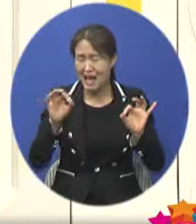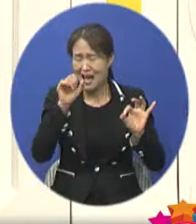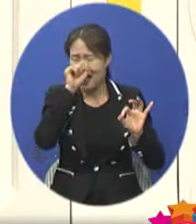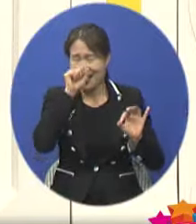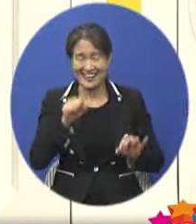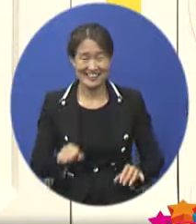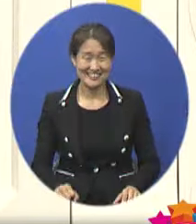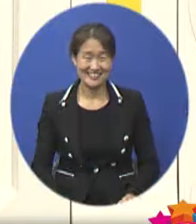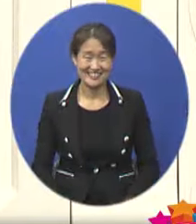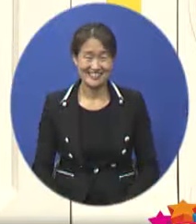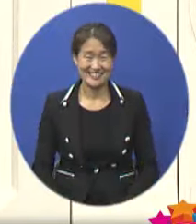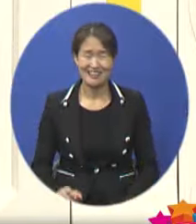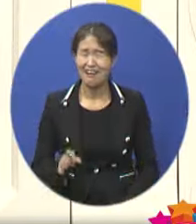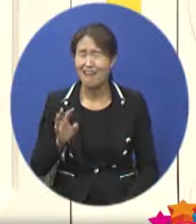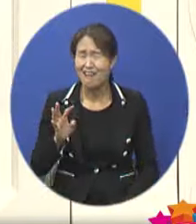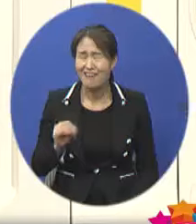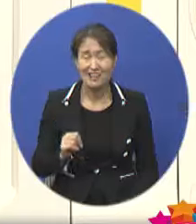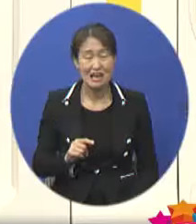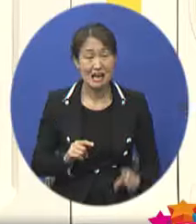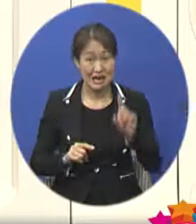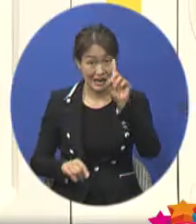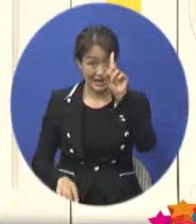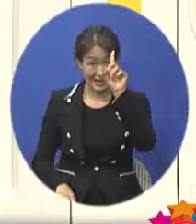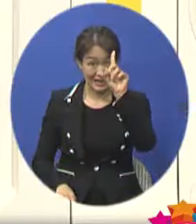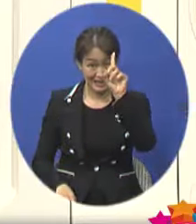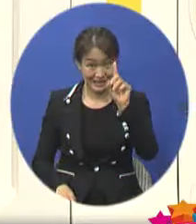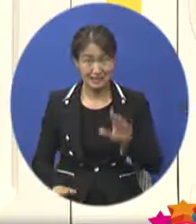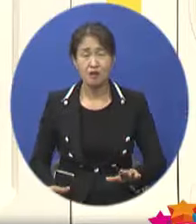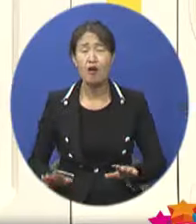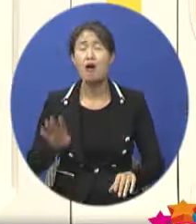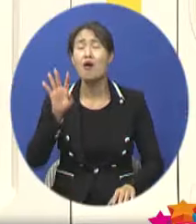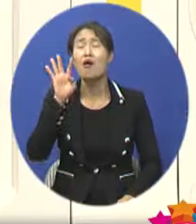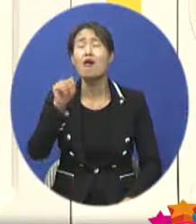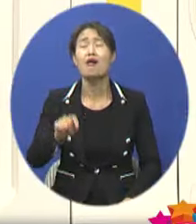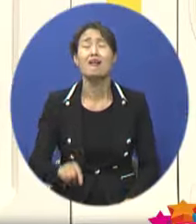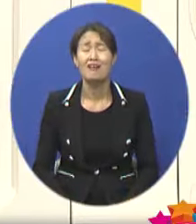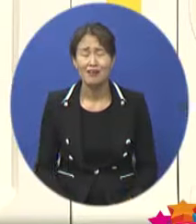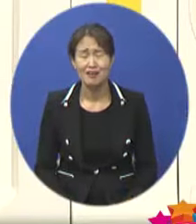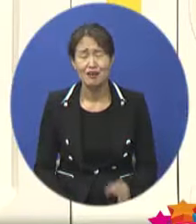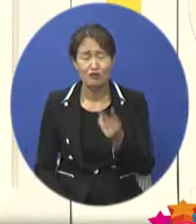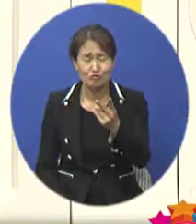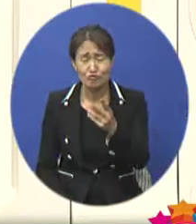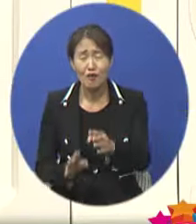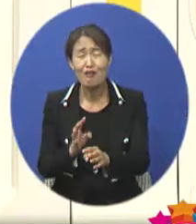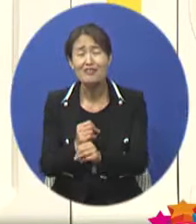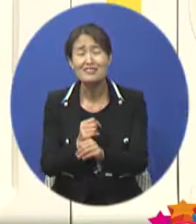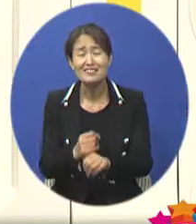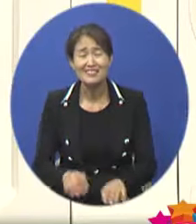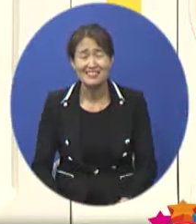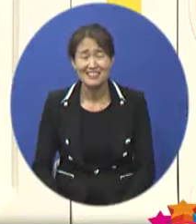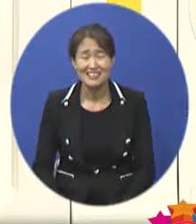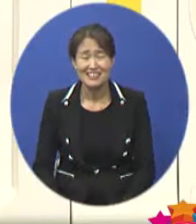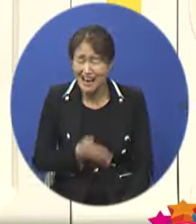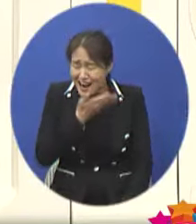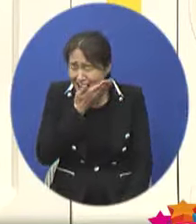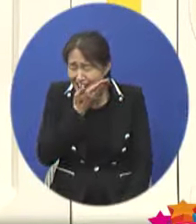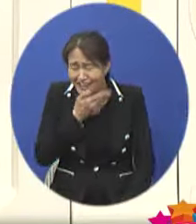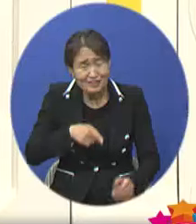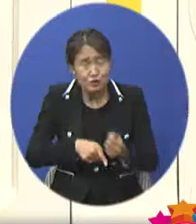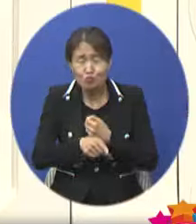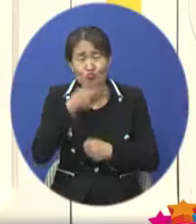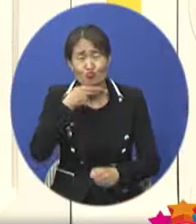드려도 되겠는데. 네, 언제 나오려나. 이제 딱 한 분 남았는데 언제 10점 두 개를 네. 드리려고. 이런 기대를 해보도록 하겠습니다. 아껴 놔봐야 뭐 할까